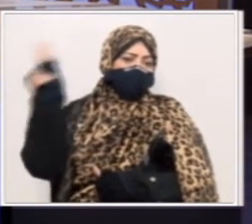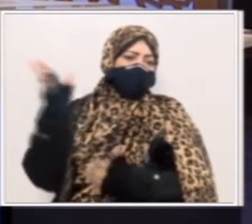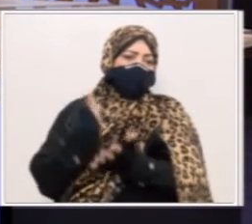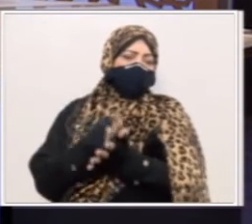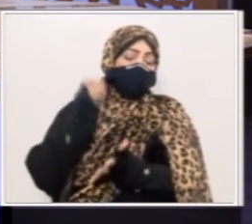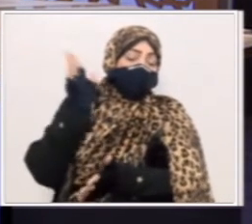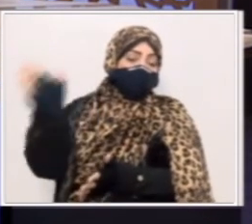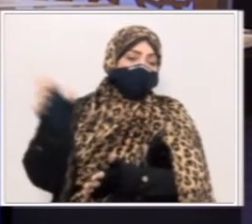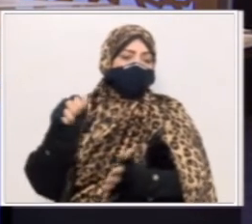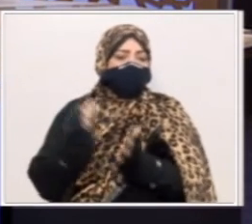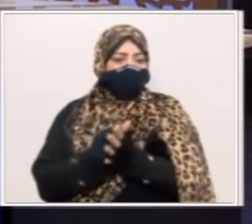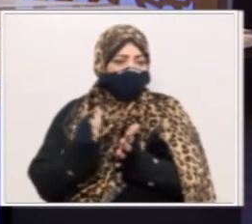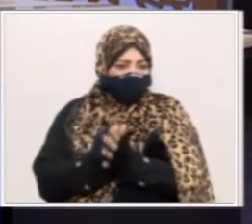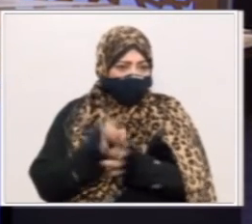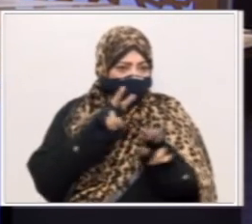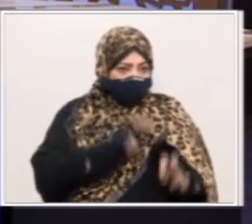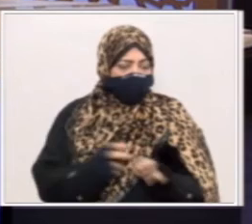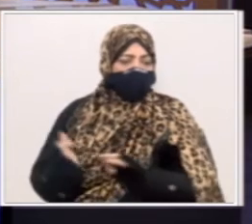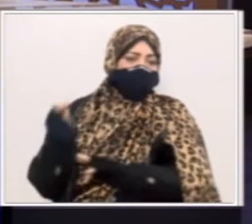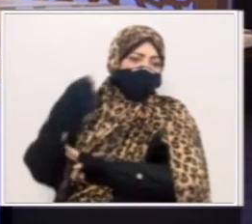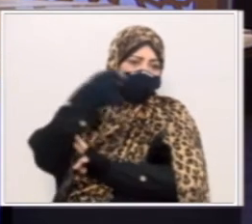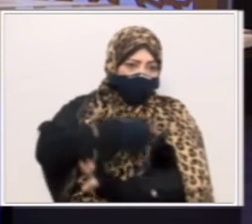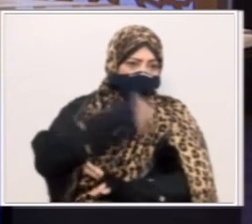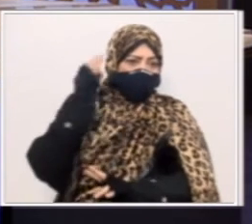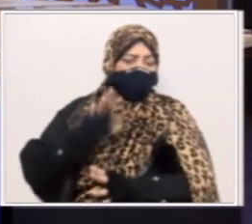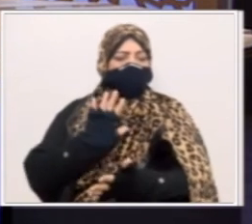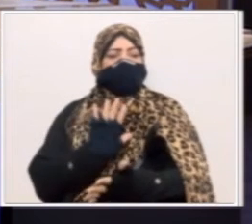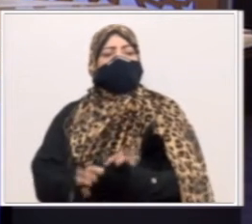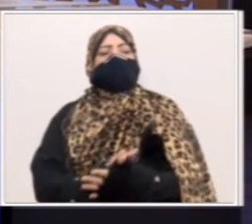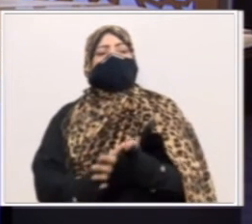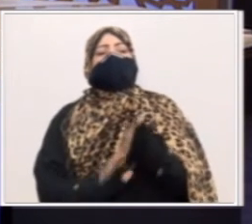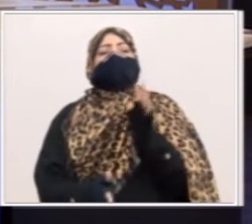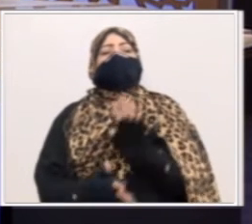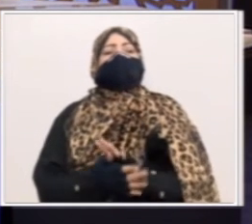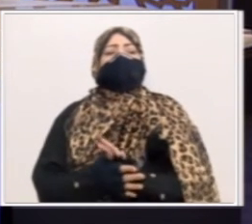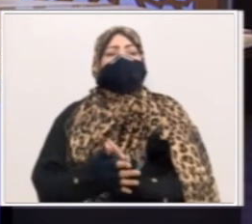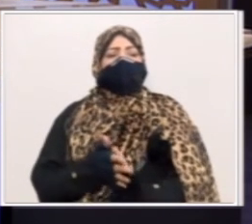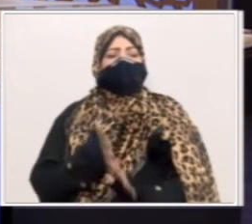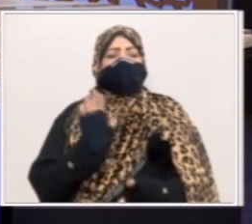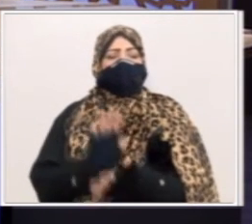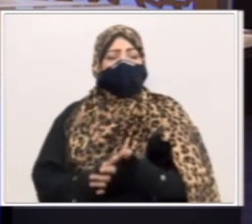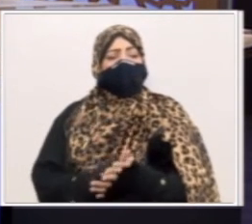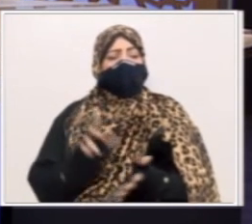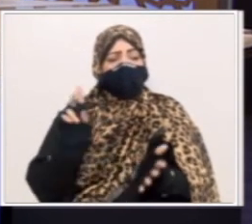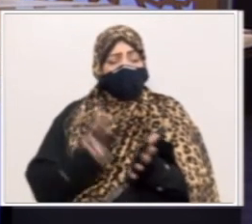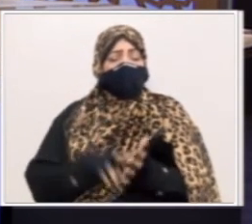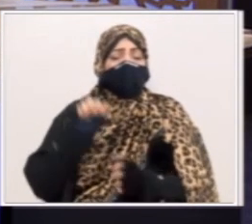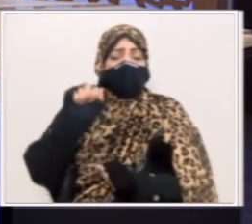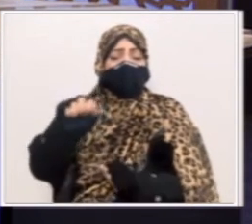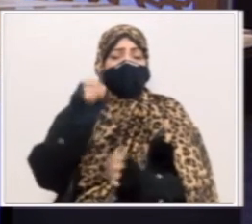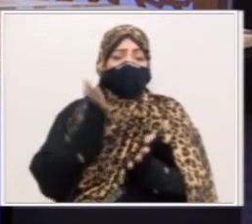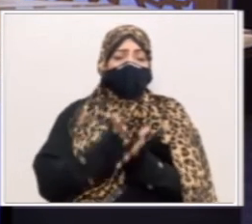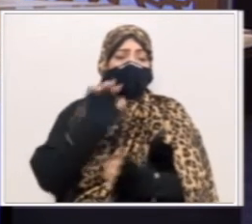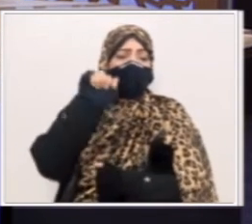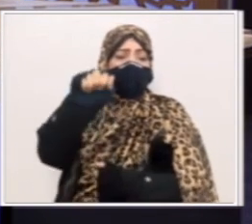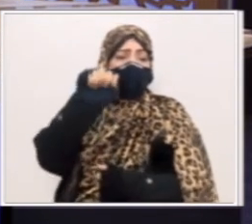ما هناكش منها. لا هو أنا أقصد أن هذه الحقوق لا زالت في ذمته، فهو يعتم عليها. حكم الصيام